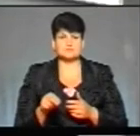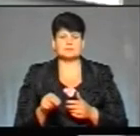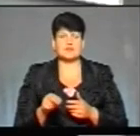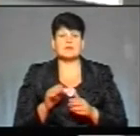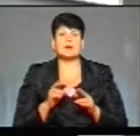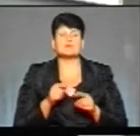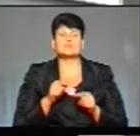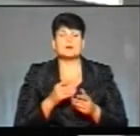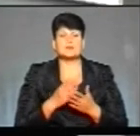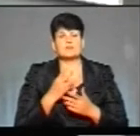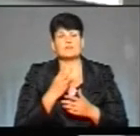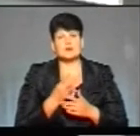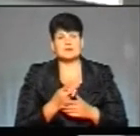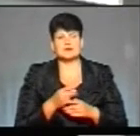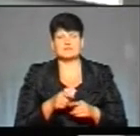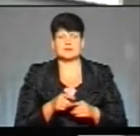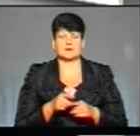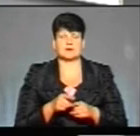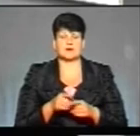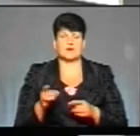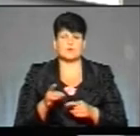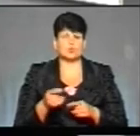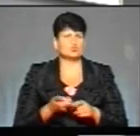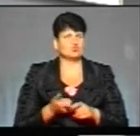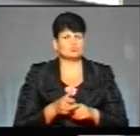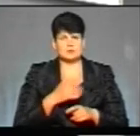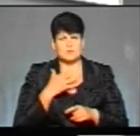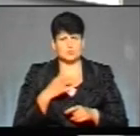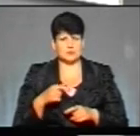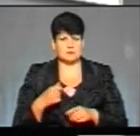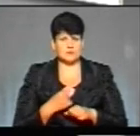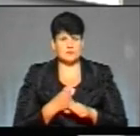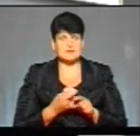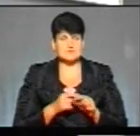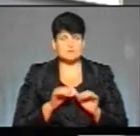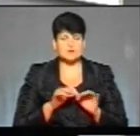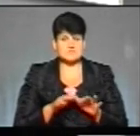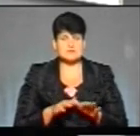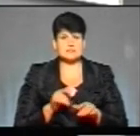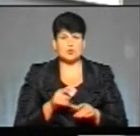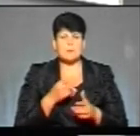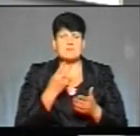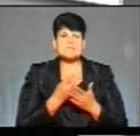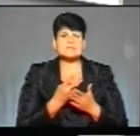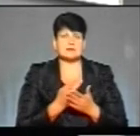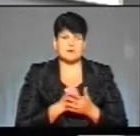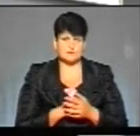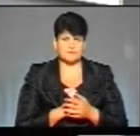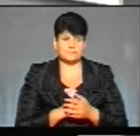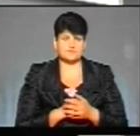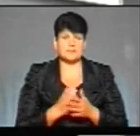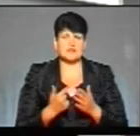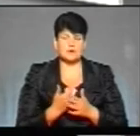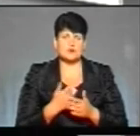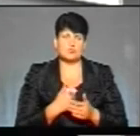вони мали виглядати от в тих от розширених районах. Тобто тут дуже багато людей працювало над тим процесом, над тою презентацією. Знову ж таки, я